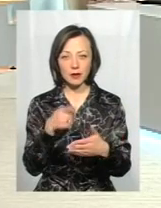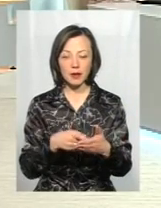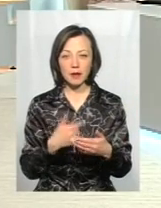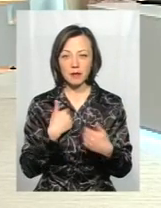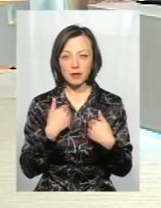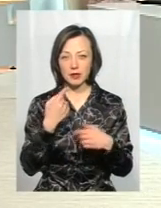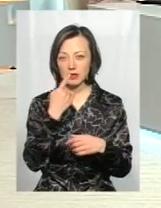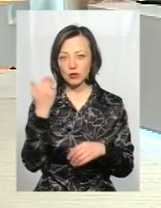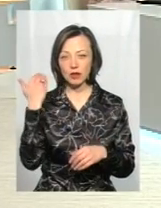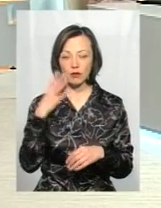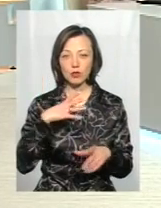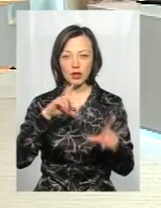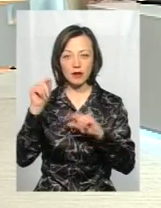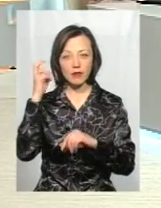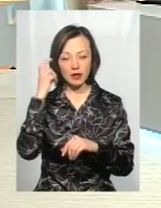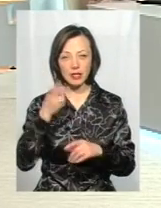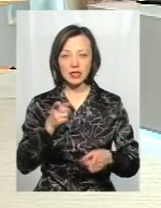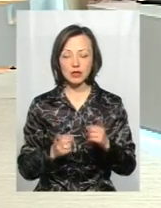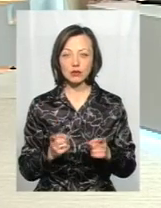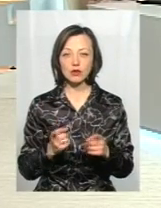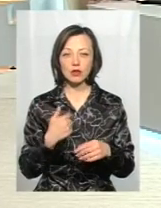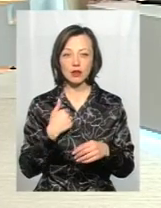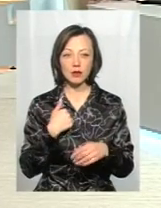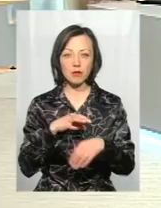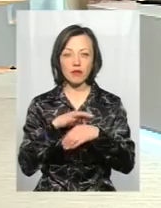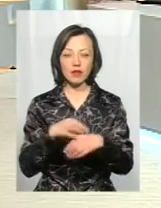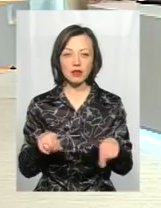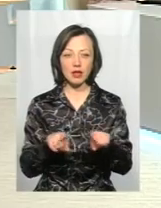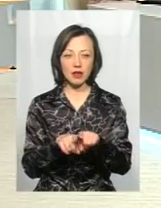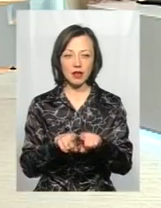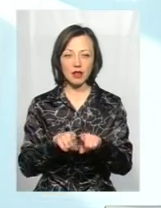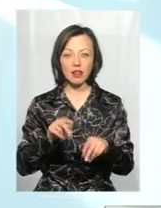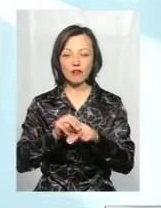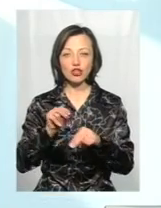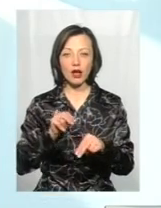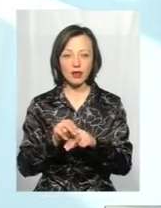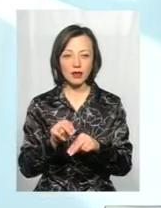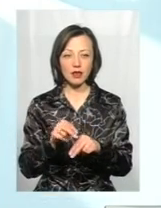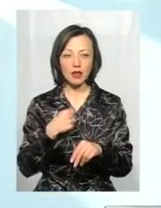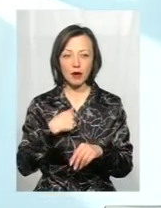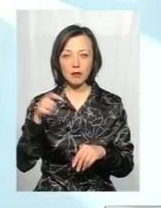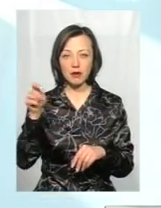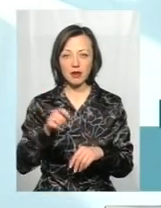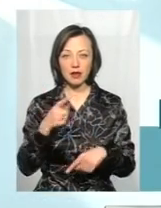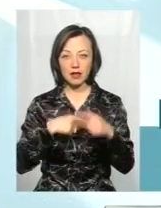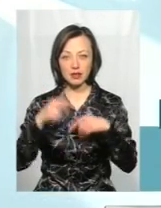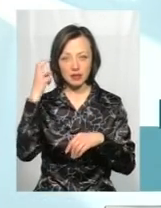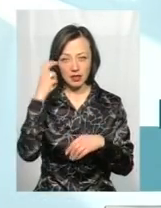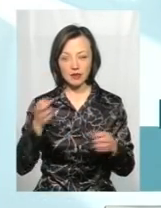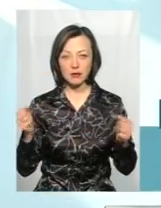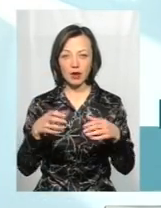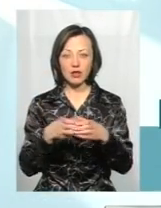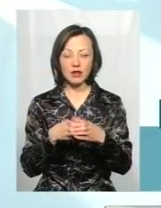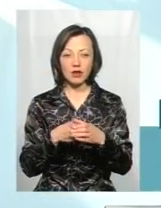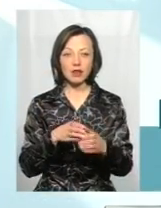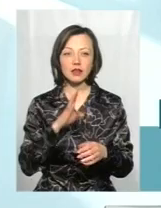були в Києві. І дійсно нас привели нам таке, можна сказати, навчання. І я приїхала з Києва, я збирала весь колектив і кажу: